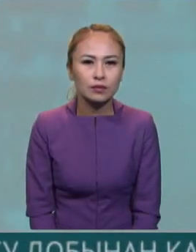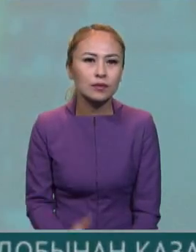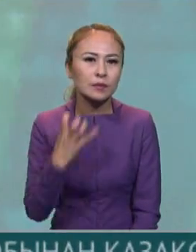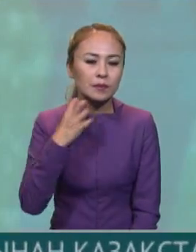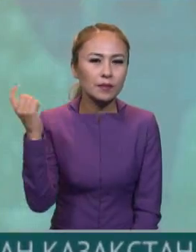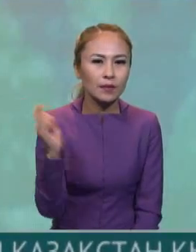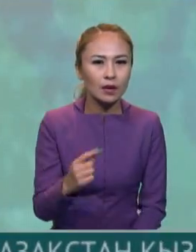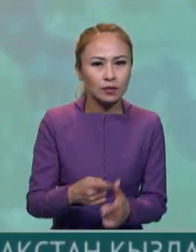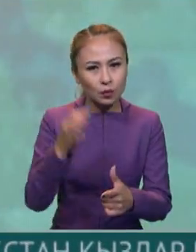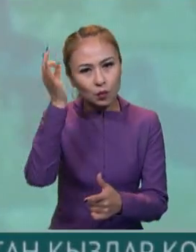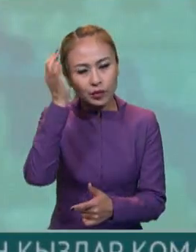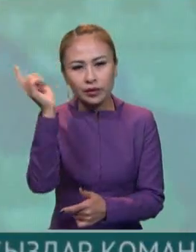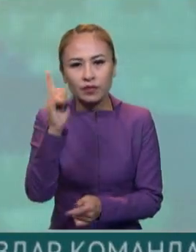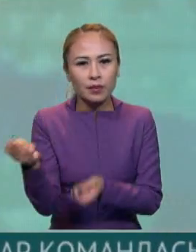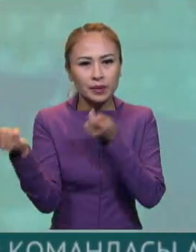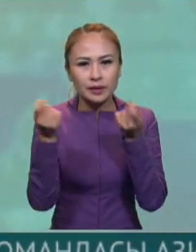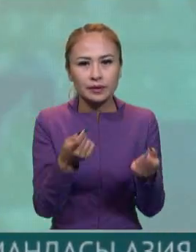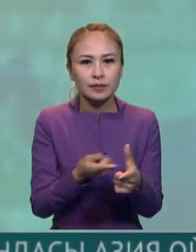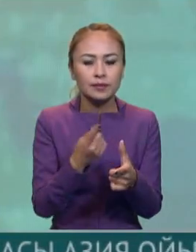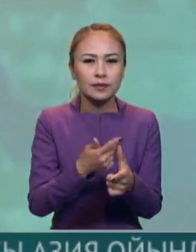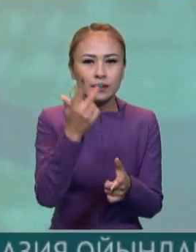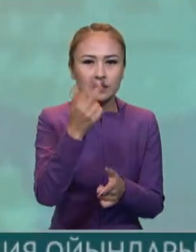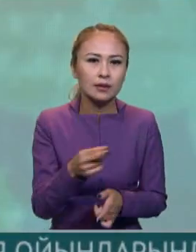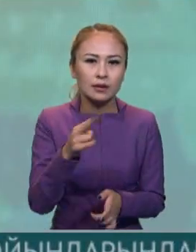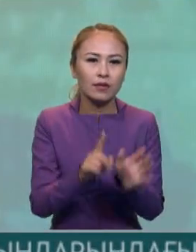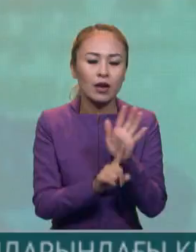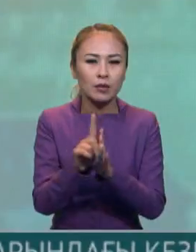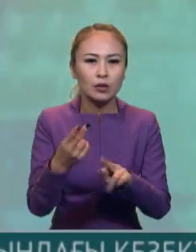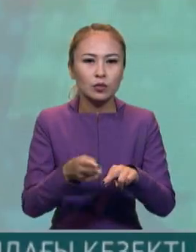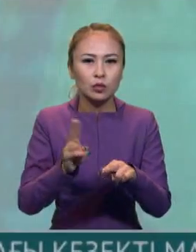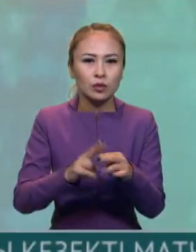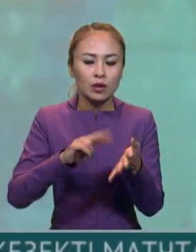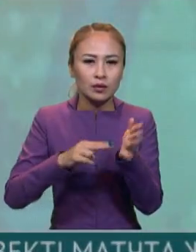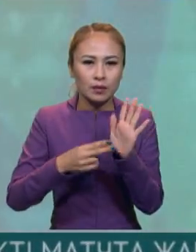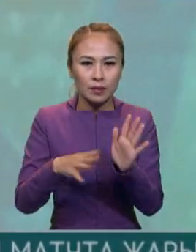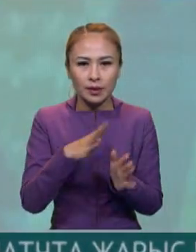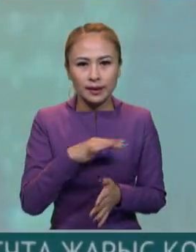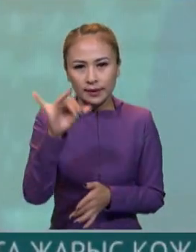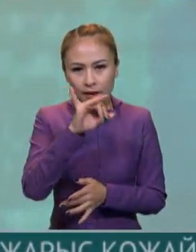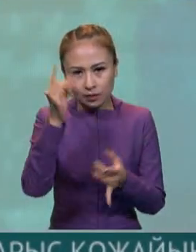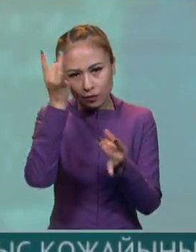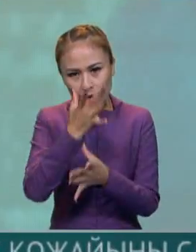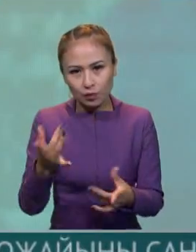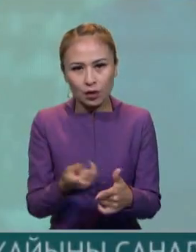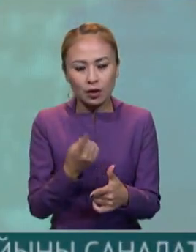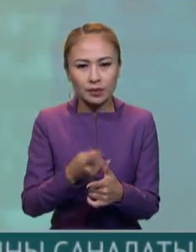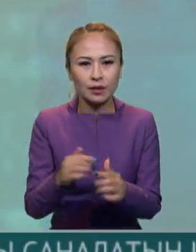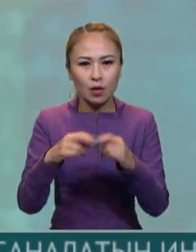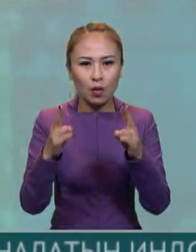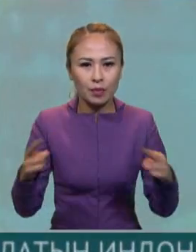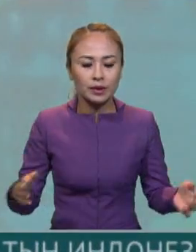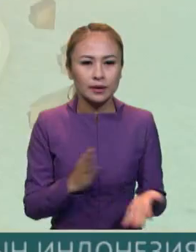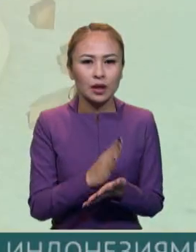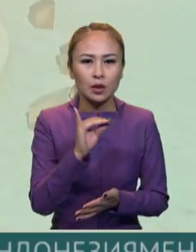Сыр өңіріндегі ескерткіштердің интерактивті картасы әзірленеді. 3D форматындағы бұл жобада аймақтағы бірқатар тарихи мәдени мұра